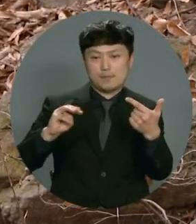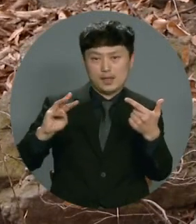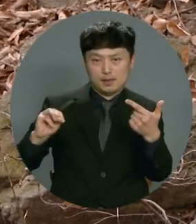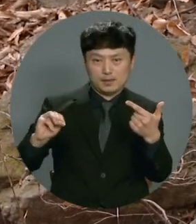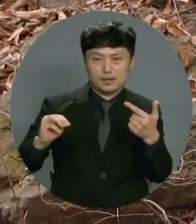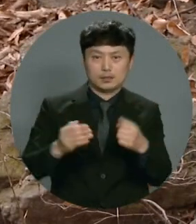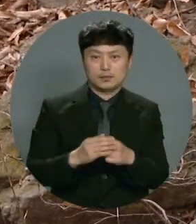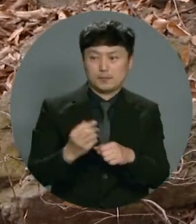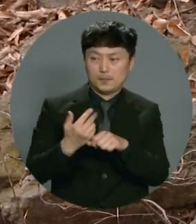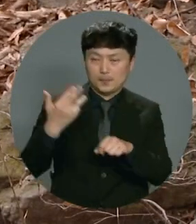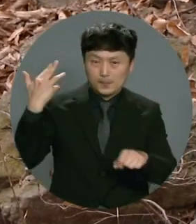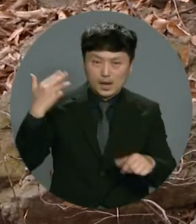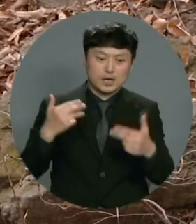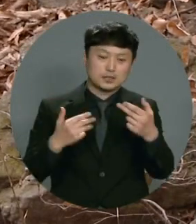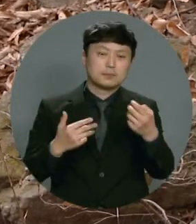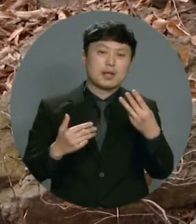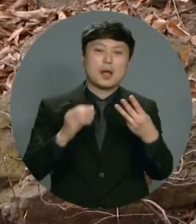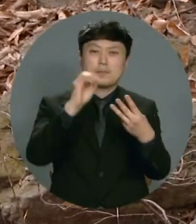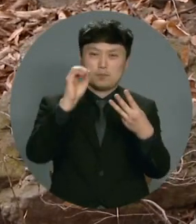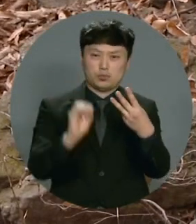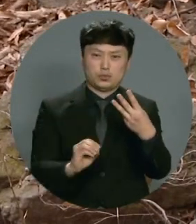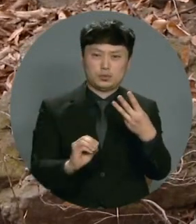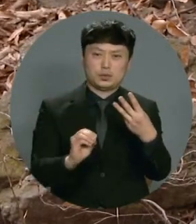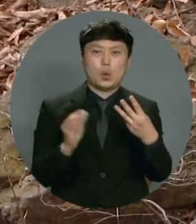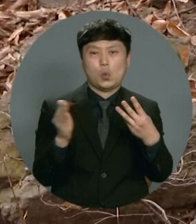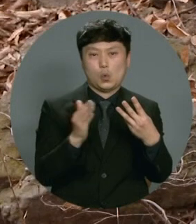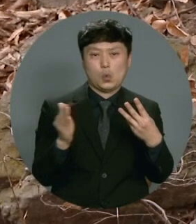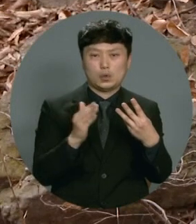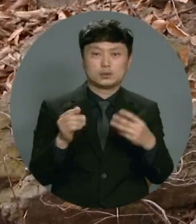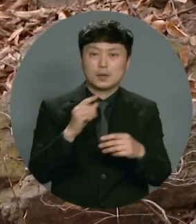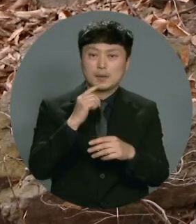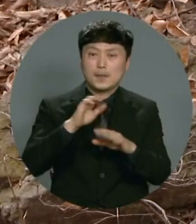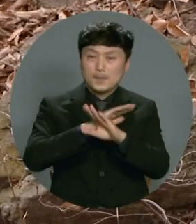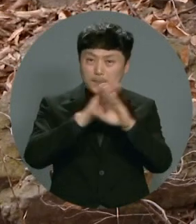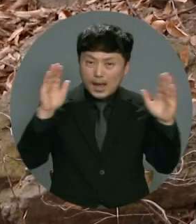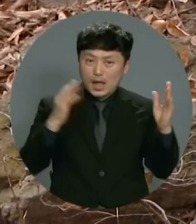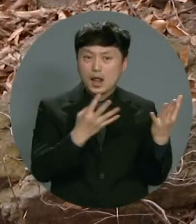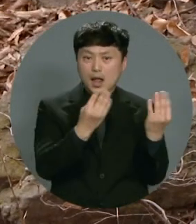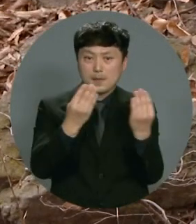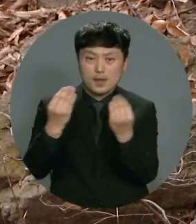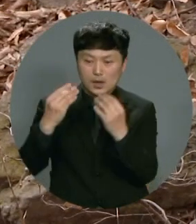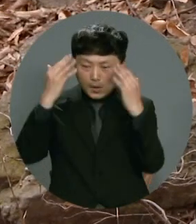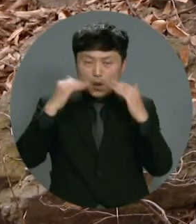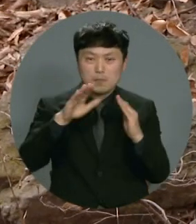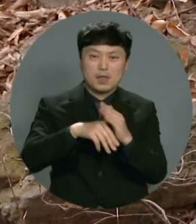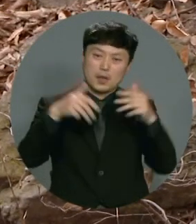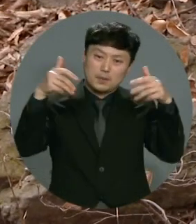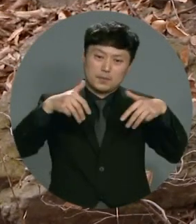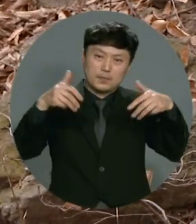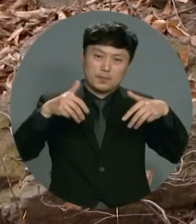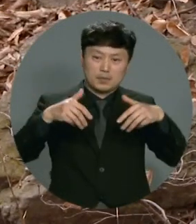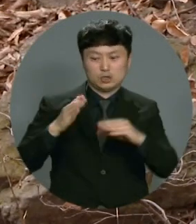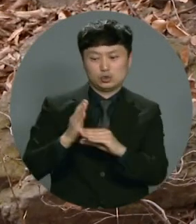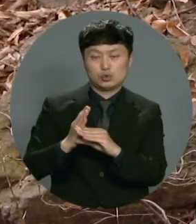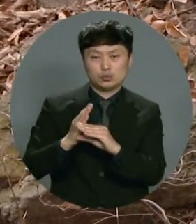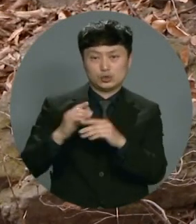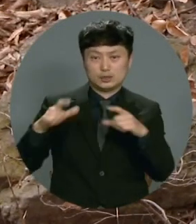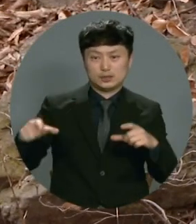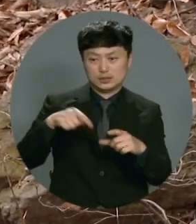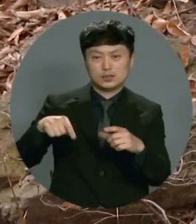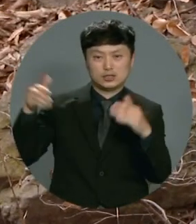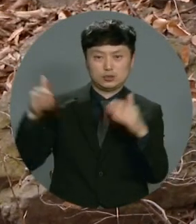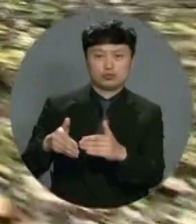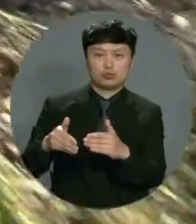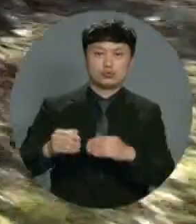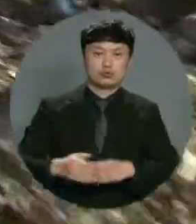856.8mm로 평년의 73% 수준에 머무른 데다 맑은 날이 많았고 여름철 강수도 중부지방에 집중됐기